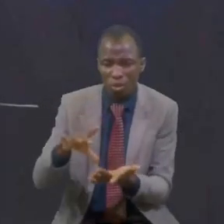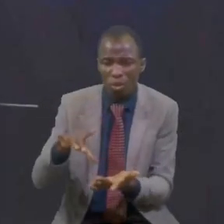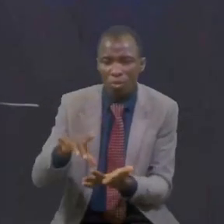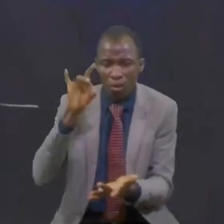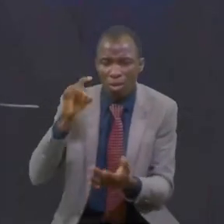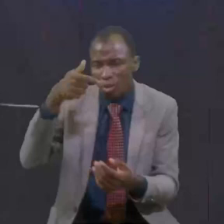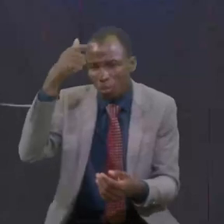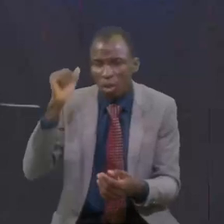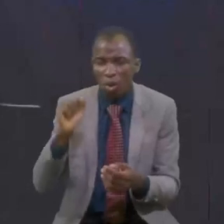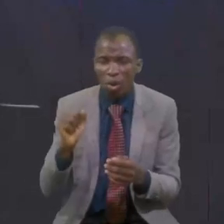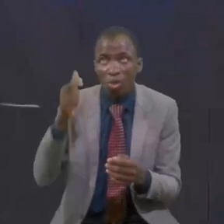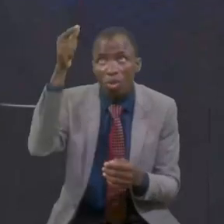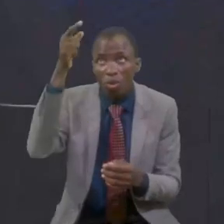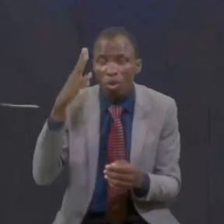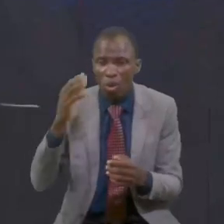l'avait